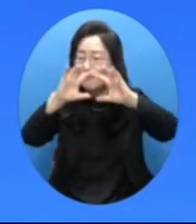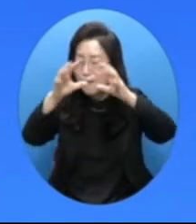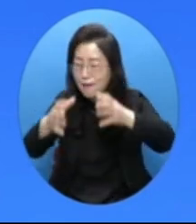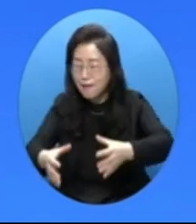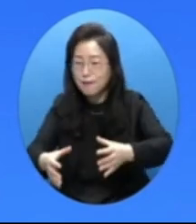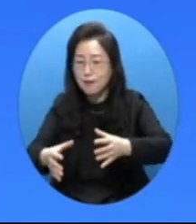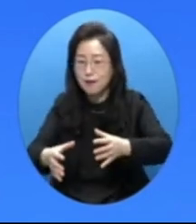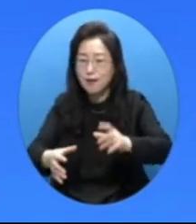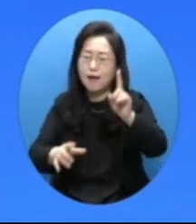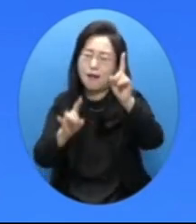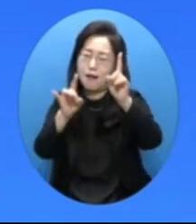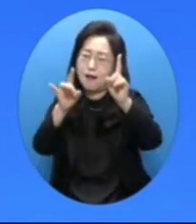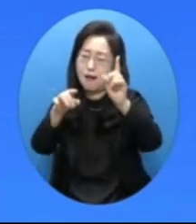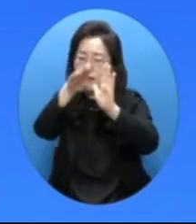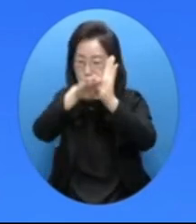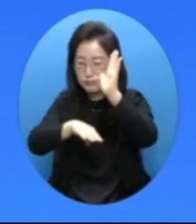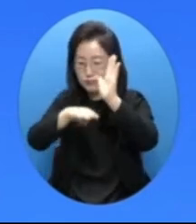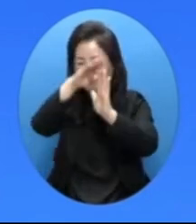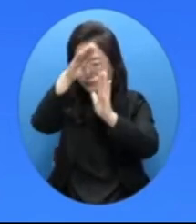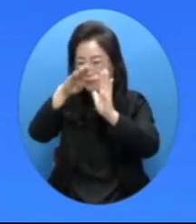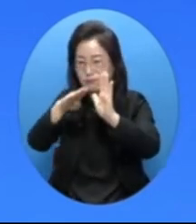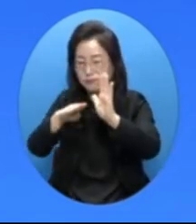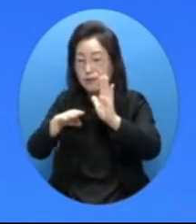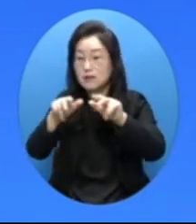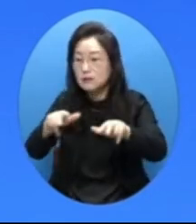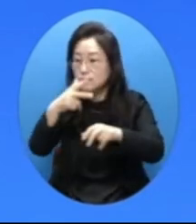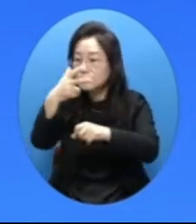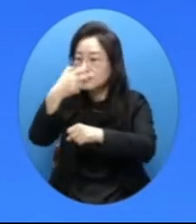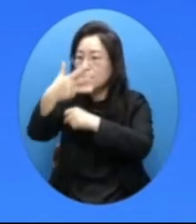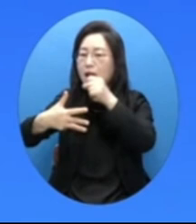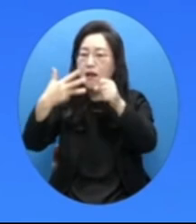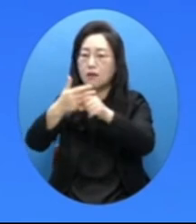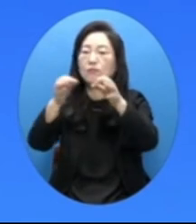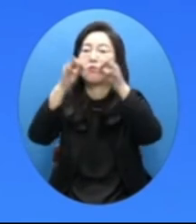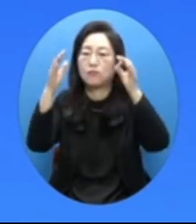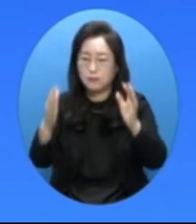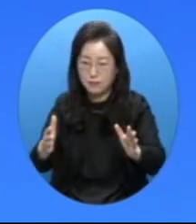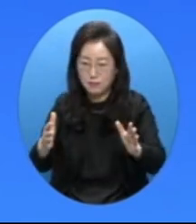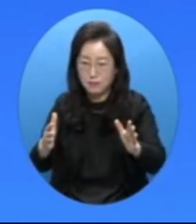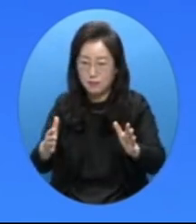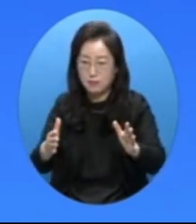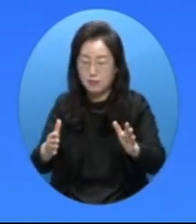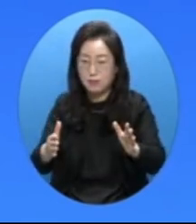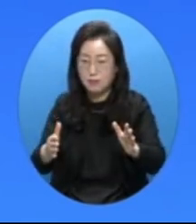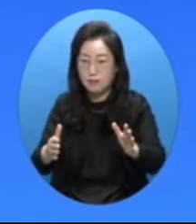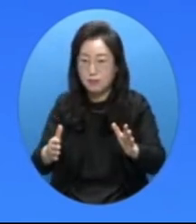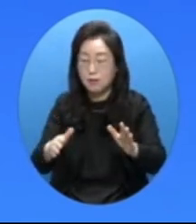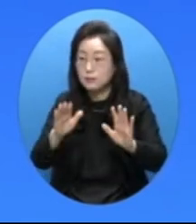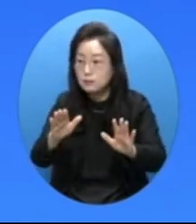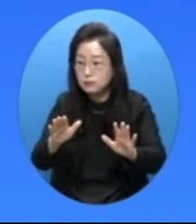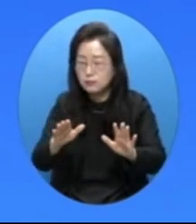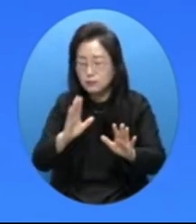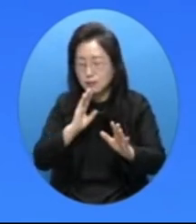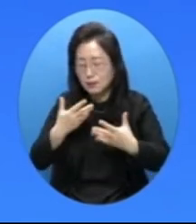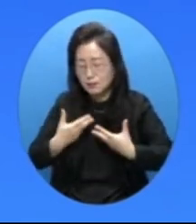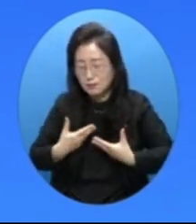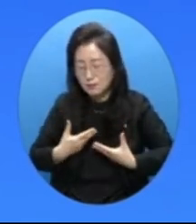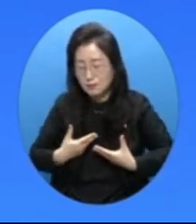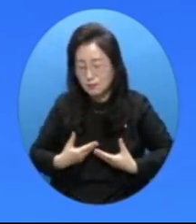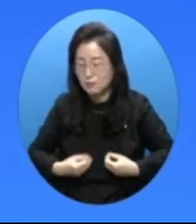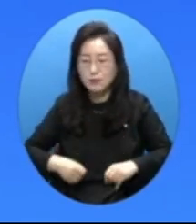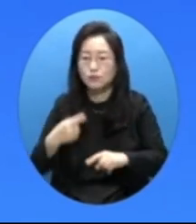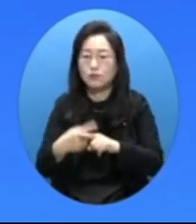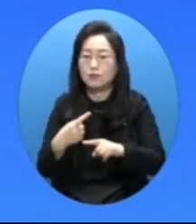유일한 분단 국가입니다 남북이 나눠진지 지금 78년째가 됩니다 지금 이렇게 깊은 절망에 우리가 처했는데